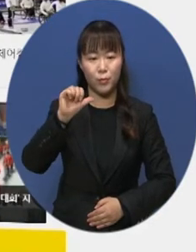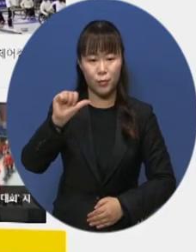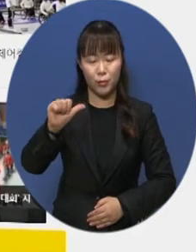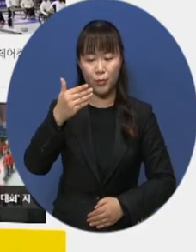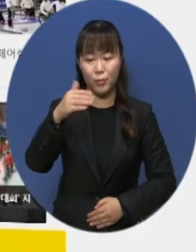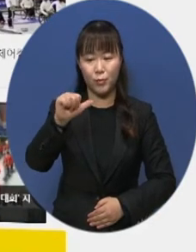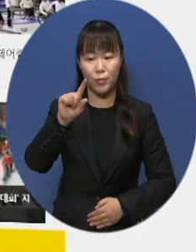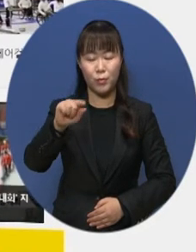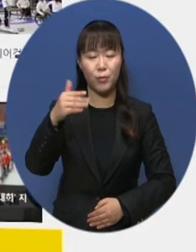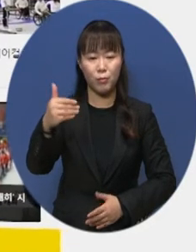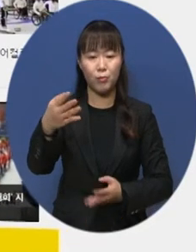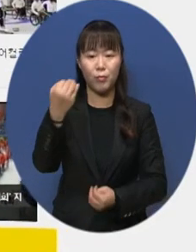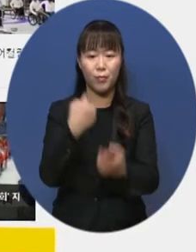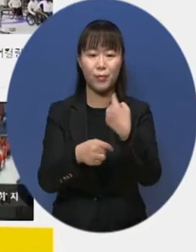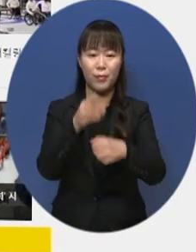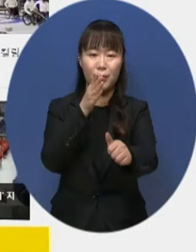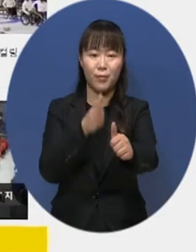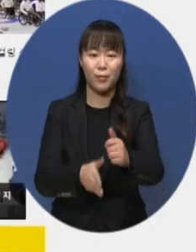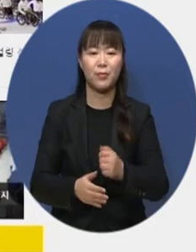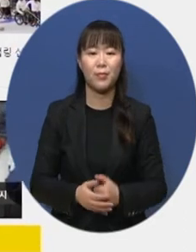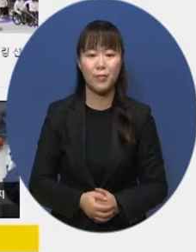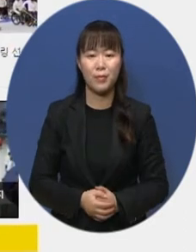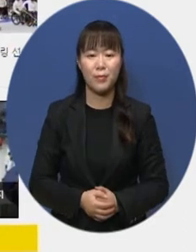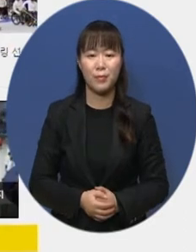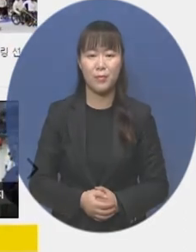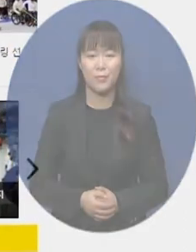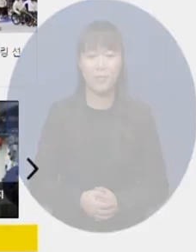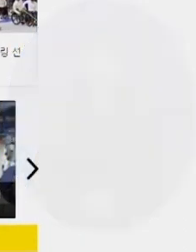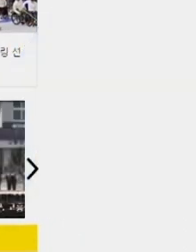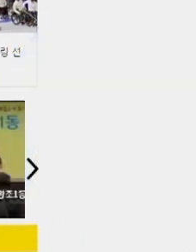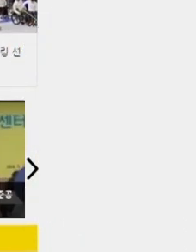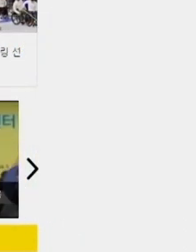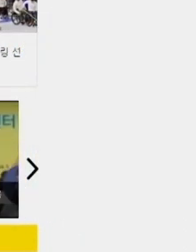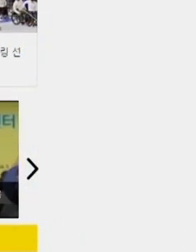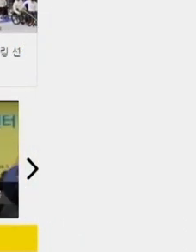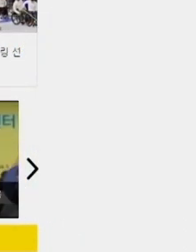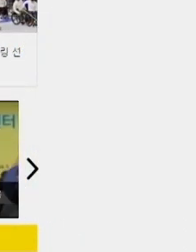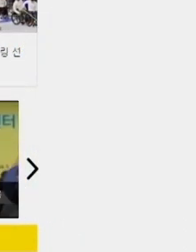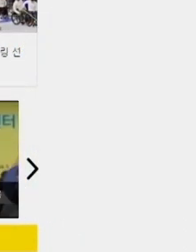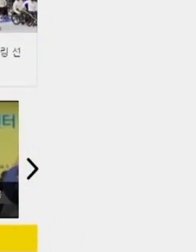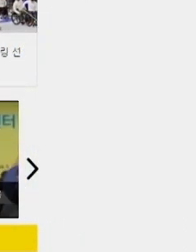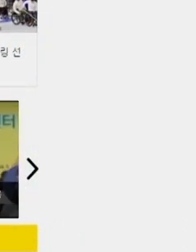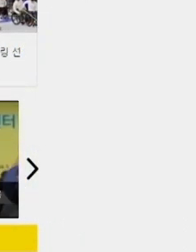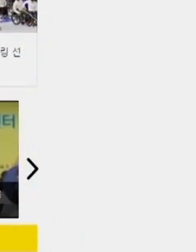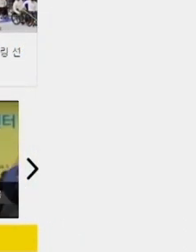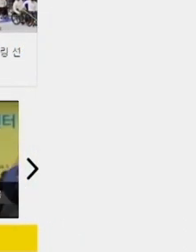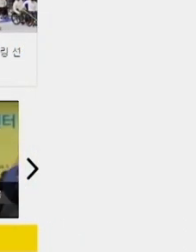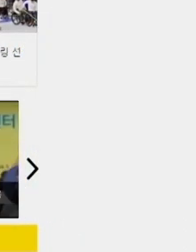02-2655-9519로 많은 제보 바랍니다.